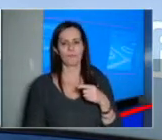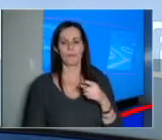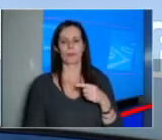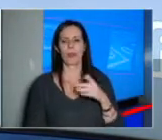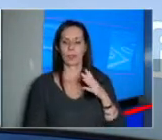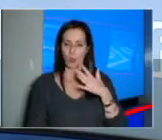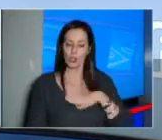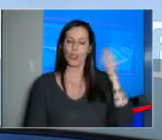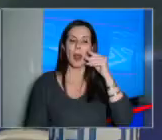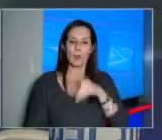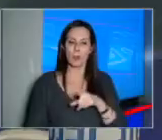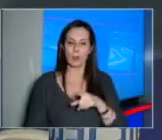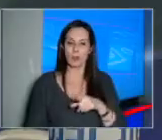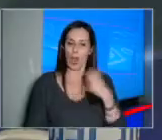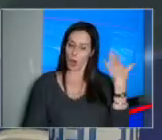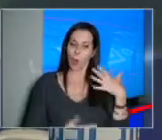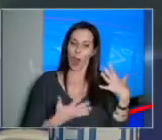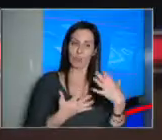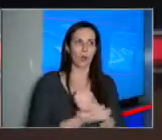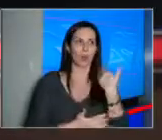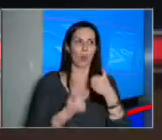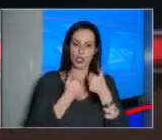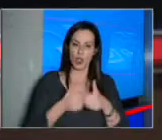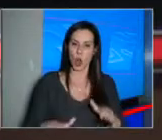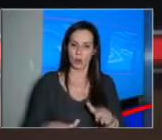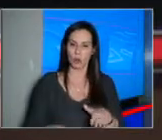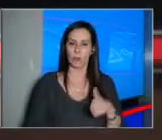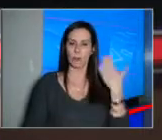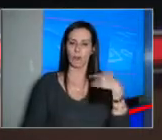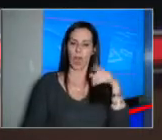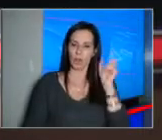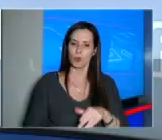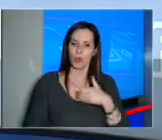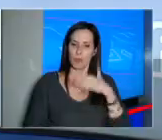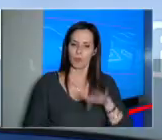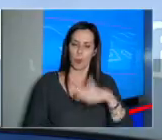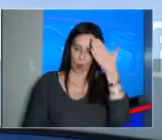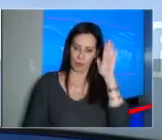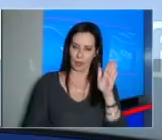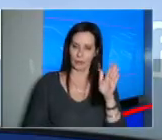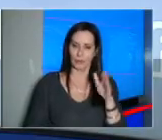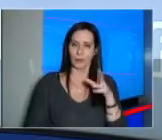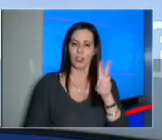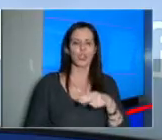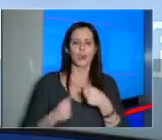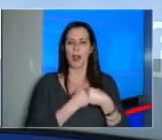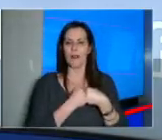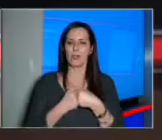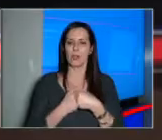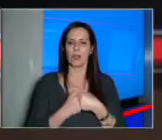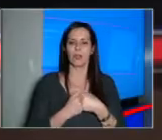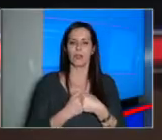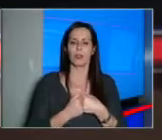מזה גם, גם מהפרקטיקות. היו הצלחות והיו כישלונות, והיו אנשים שאנחנו אפילו לא מכירים. יש מאבקים,